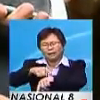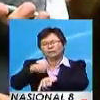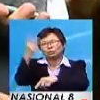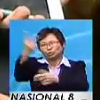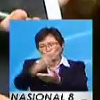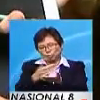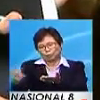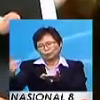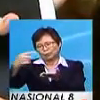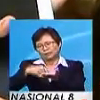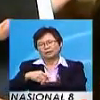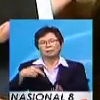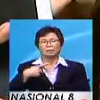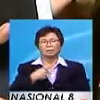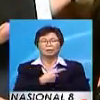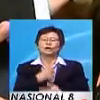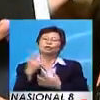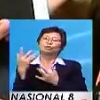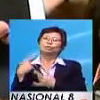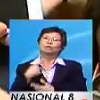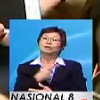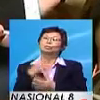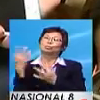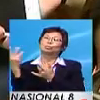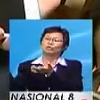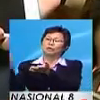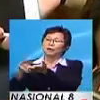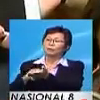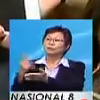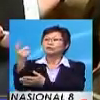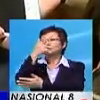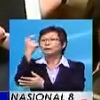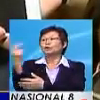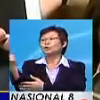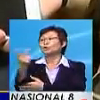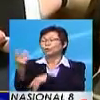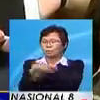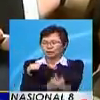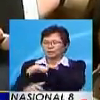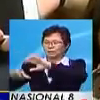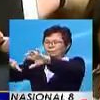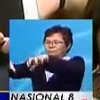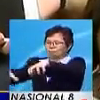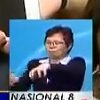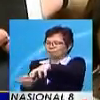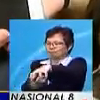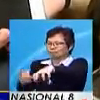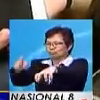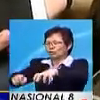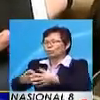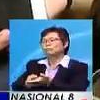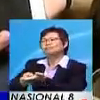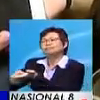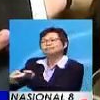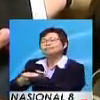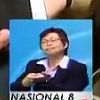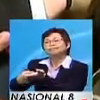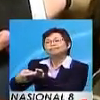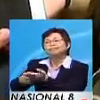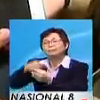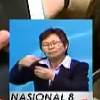lagi so kita tunggulah laporan kerana kedua-dua buah negara perlu bincang dari